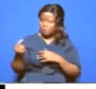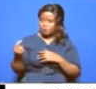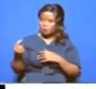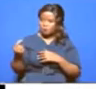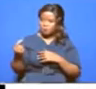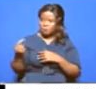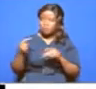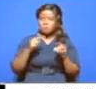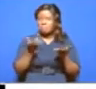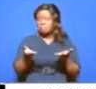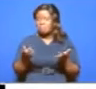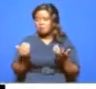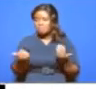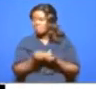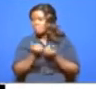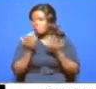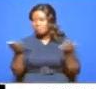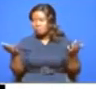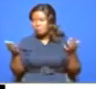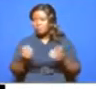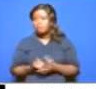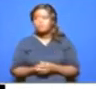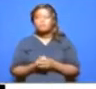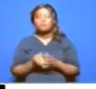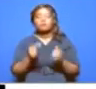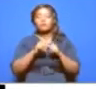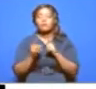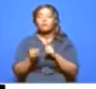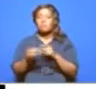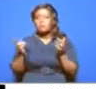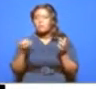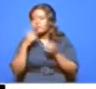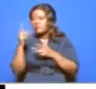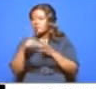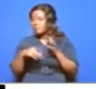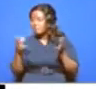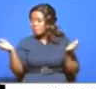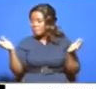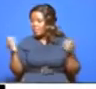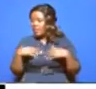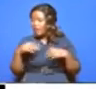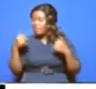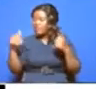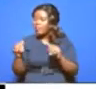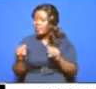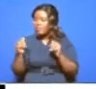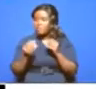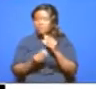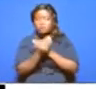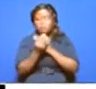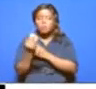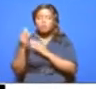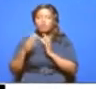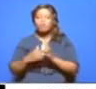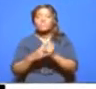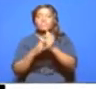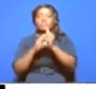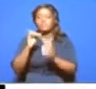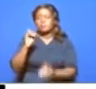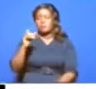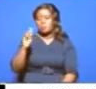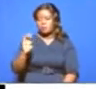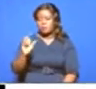things happened the way it happened. Aidha, alipuzilia mbali madai kuwa kuna ombwe la uongozi katika himaya ya Iteso, akibainisha